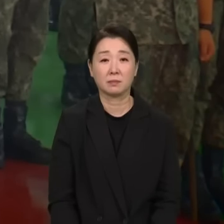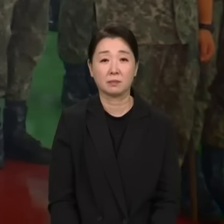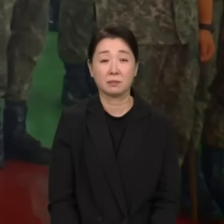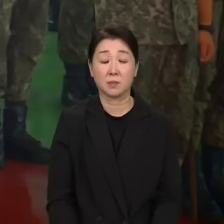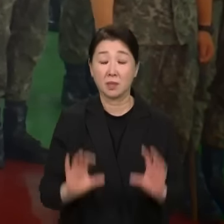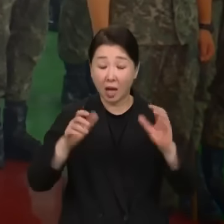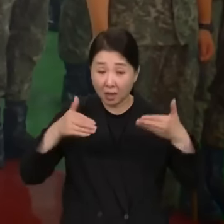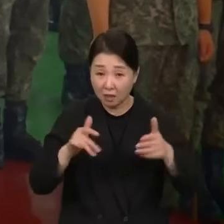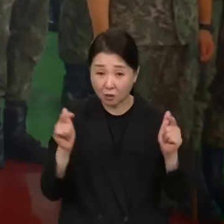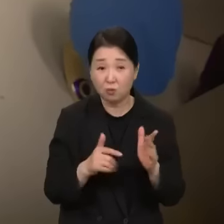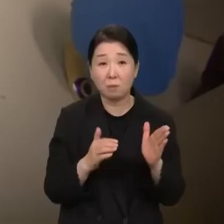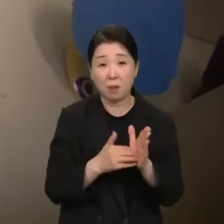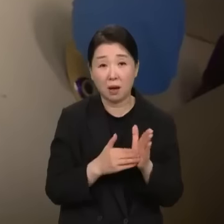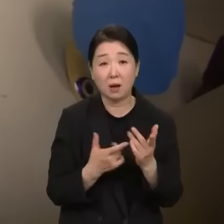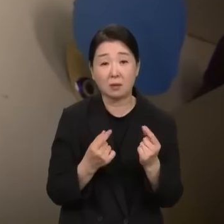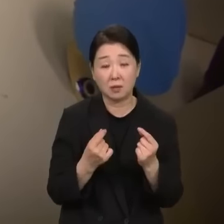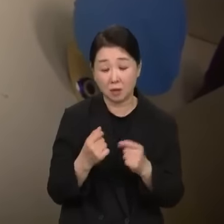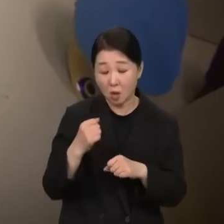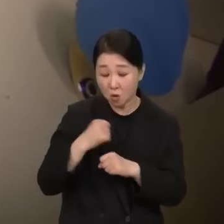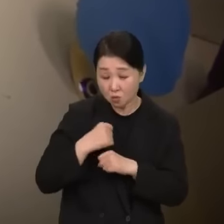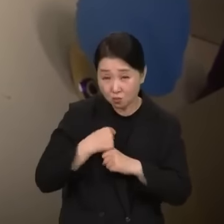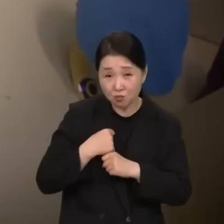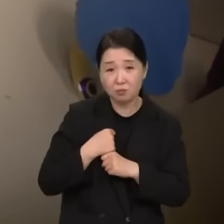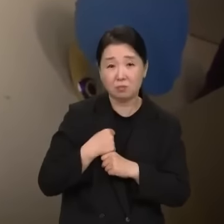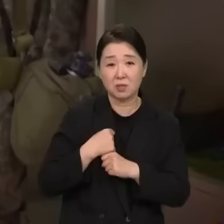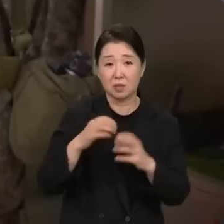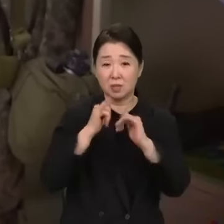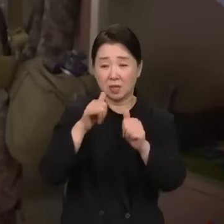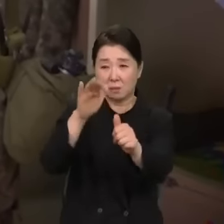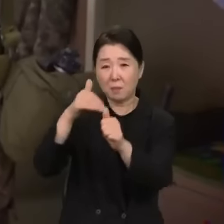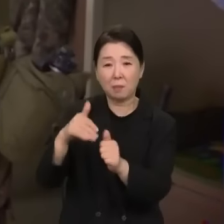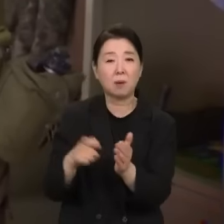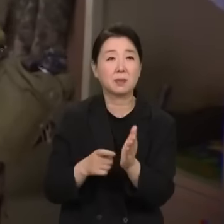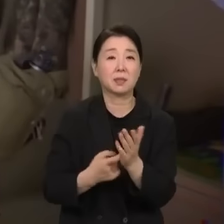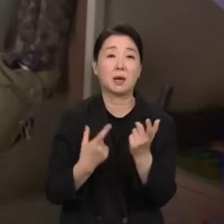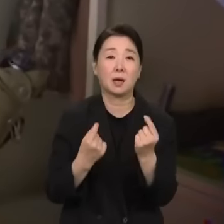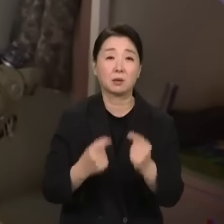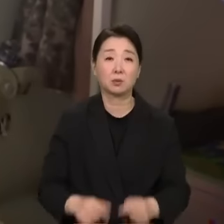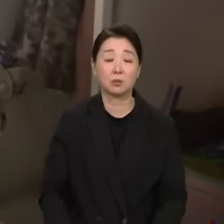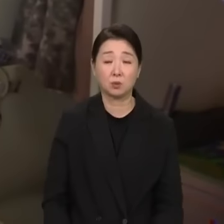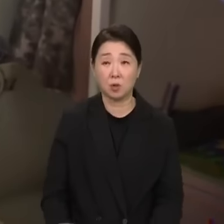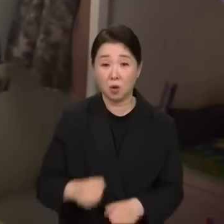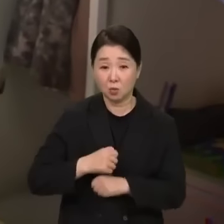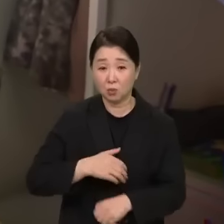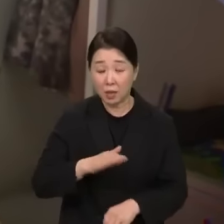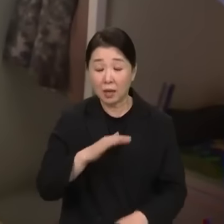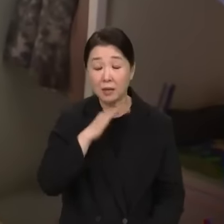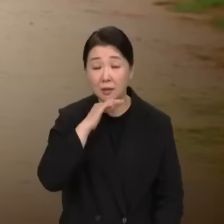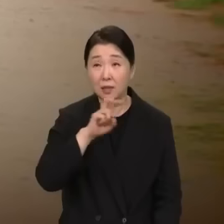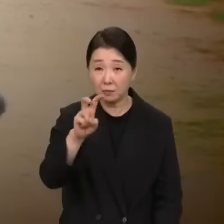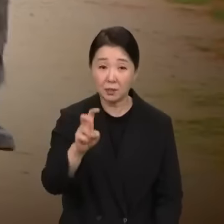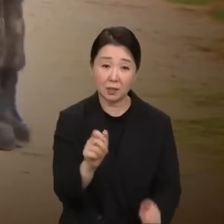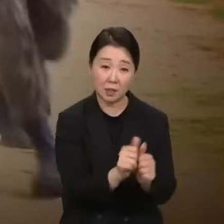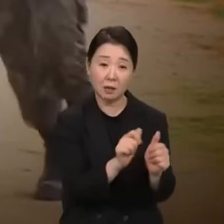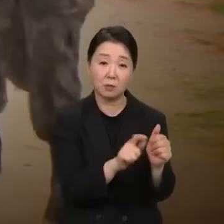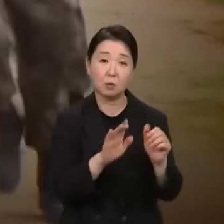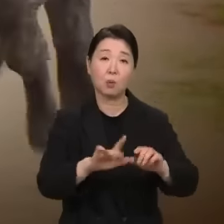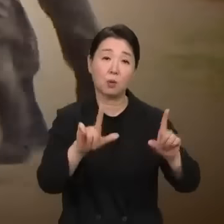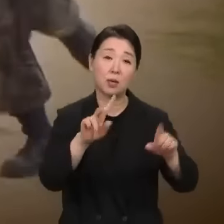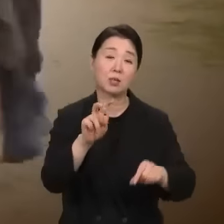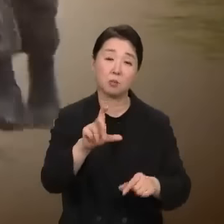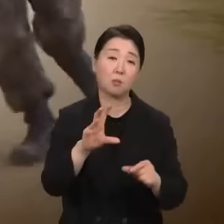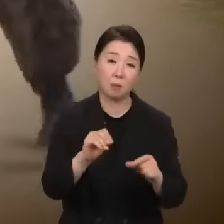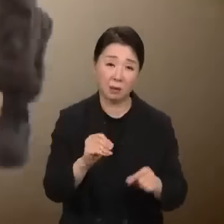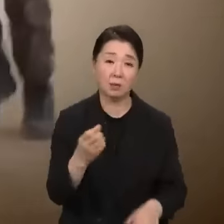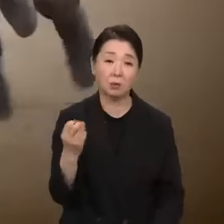저출생 현상이 지속되면서 군 병력 확보에도 비상이 걸렸습니다. 군대에 가는 20살 남성은 올해 25만